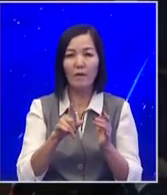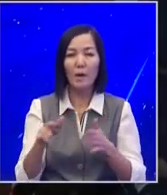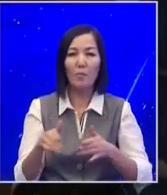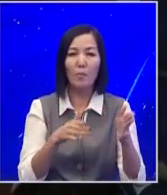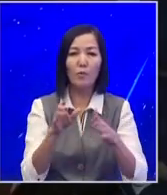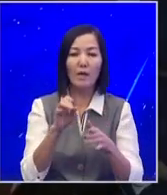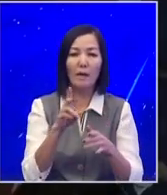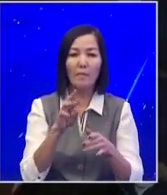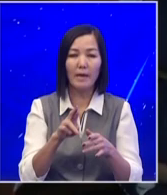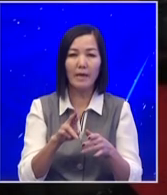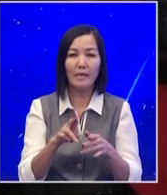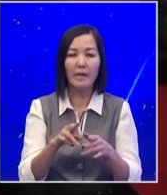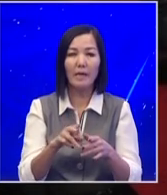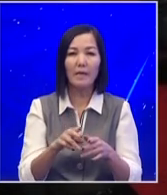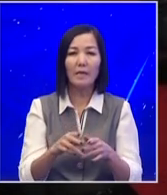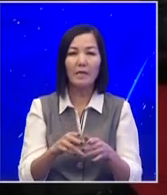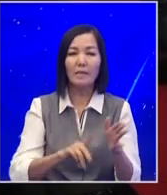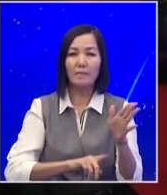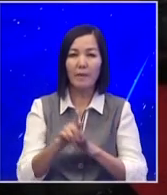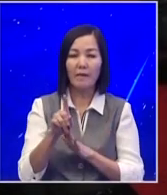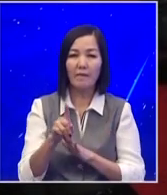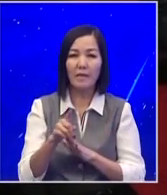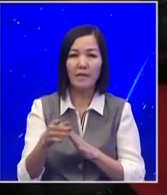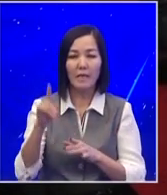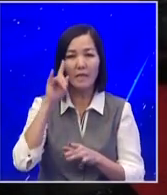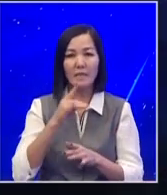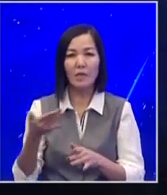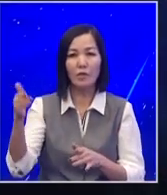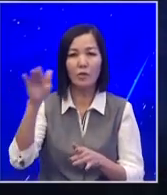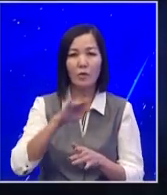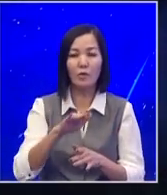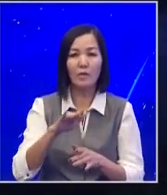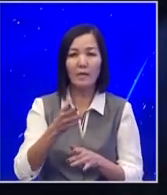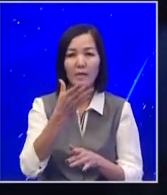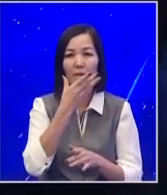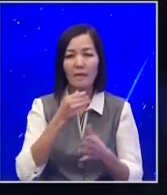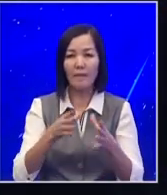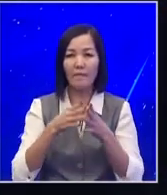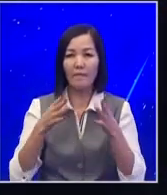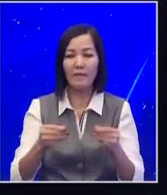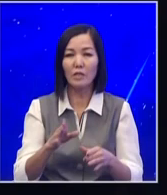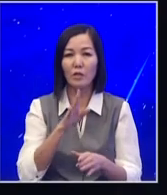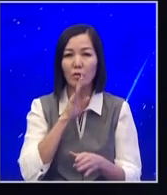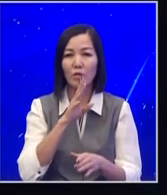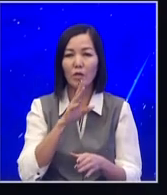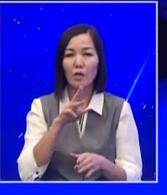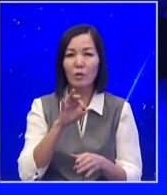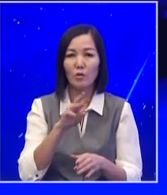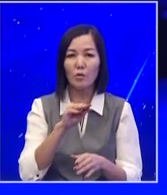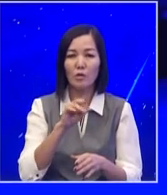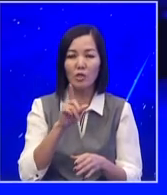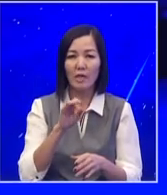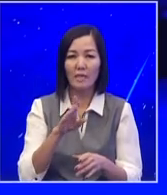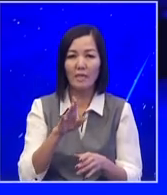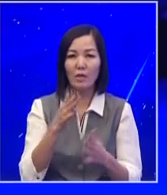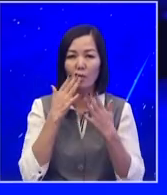Здесь было еще одно существо, с появлением которого в юрту, казалось, врывалась свежая прелесть весны. Это была дочь Сюиндыка Тогжан.